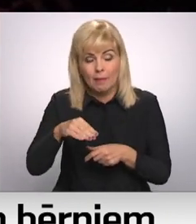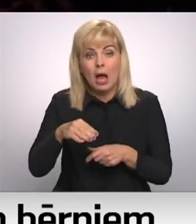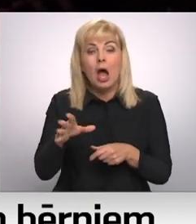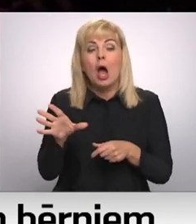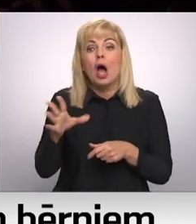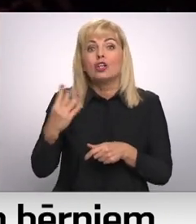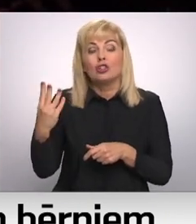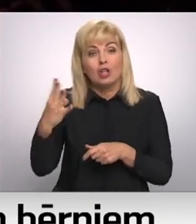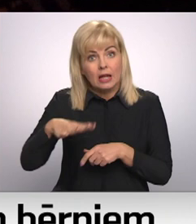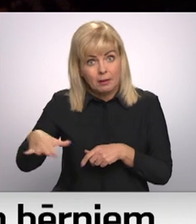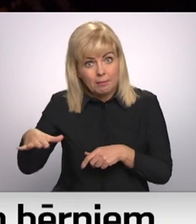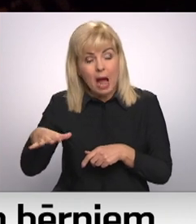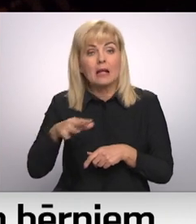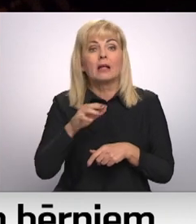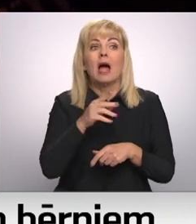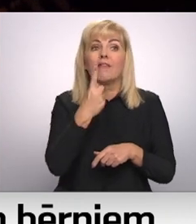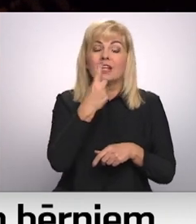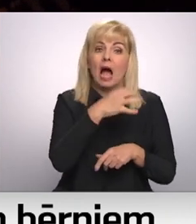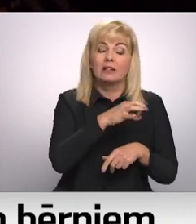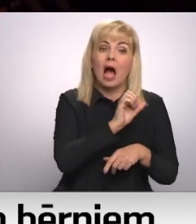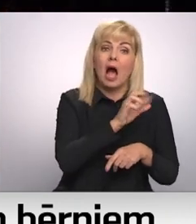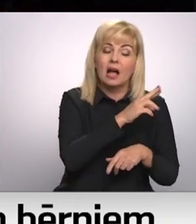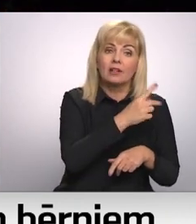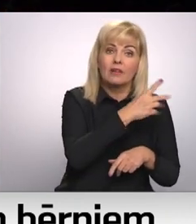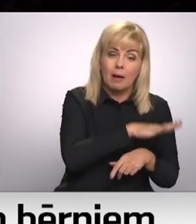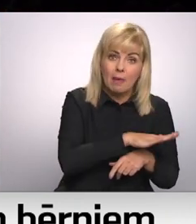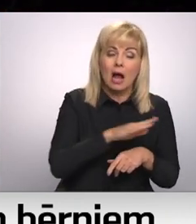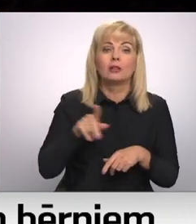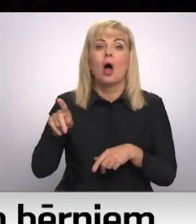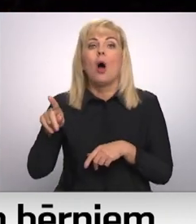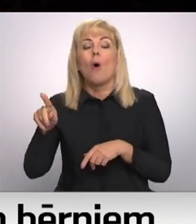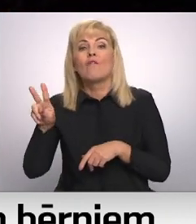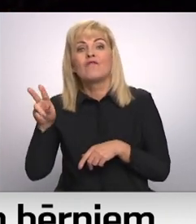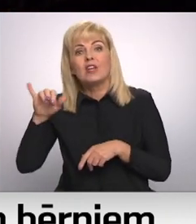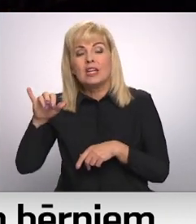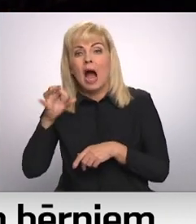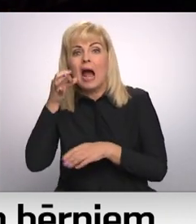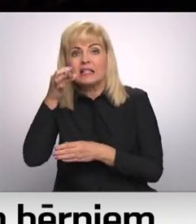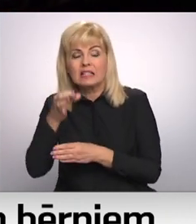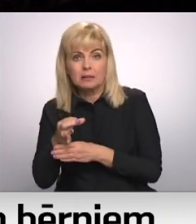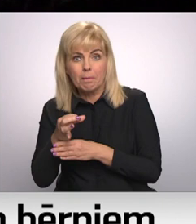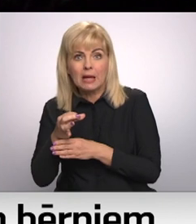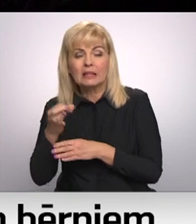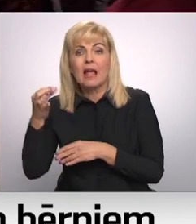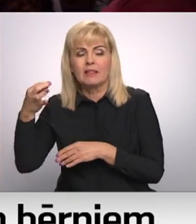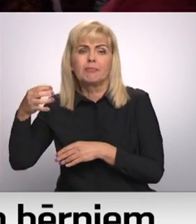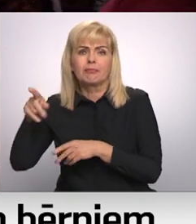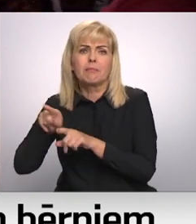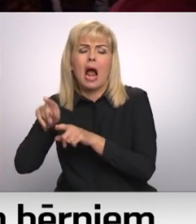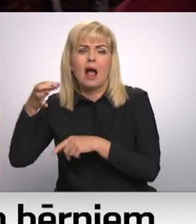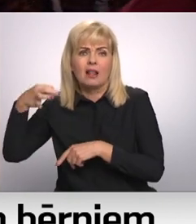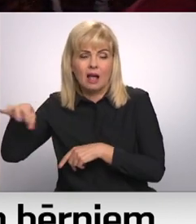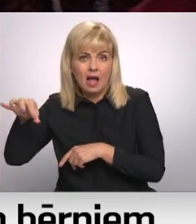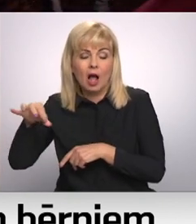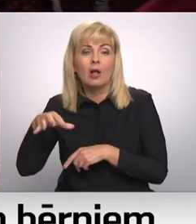bērniem ģimenē ir arī Andra meita un Vija ir aizbildne vīra brāļa dēlam. Par saviem viņi uzskata visus, taču bērnu